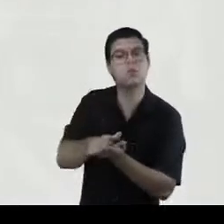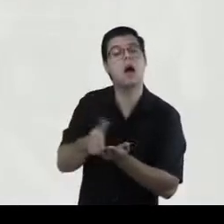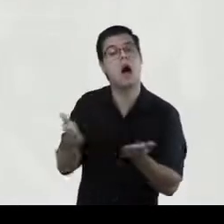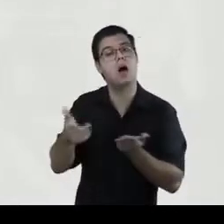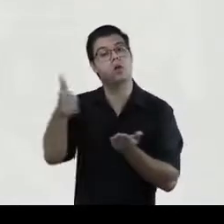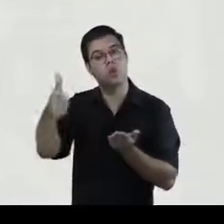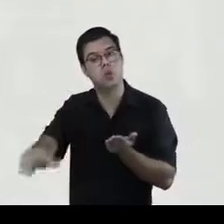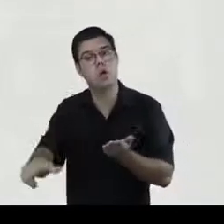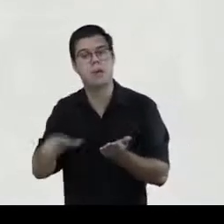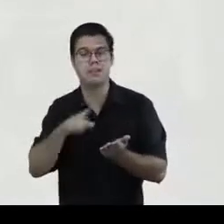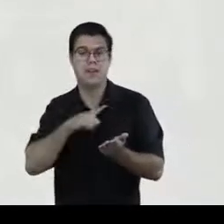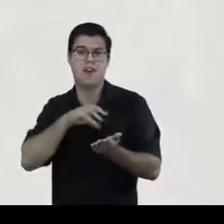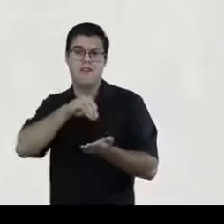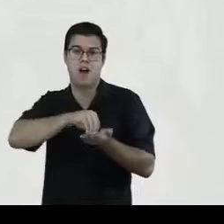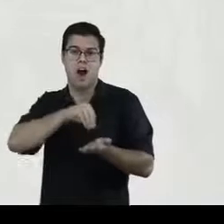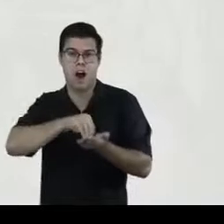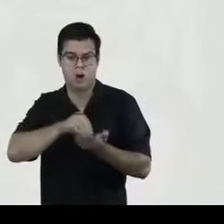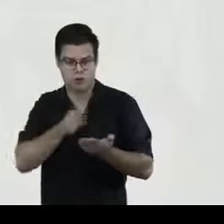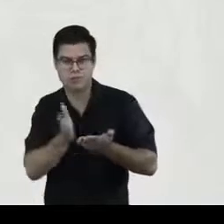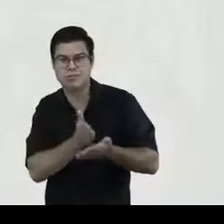En 2012,